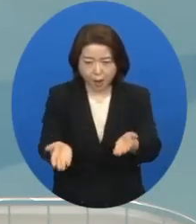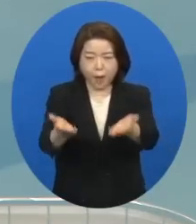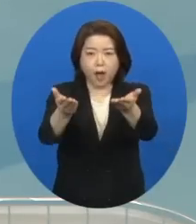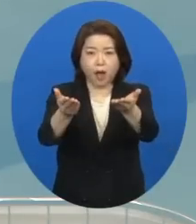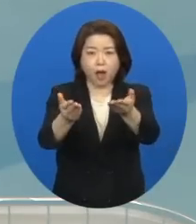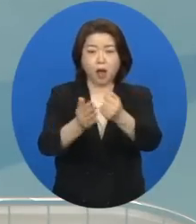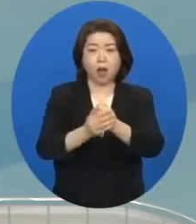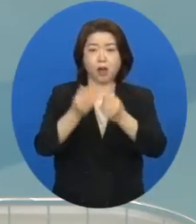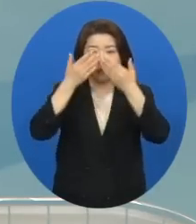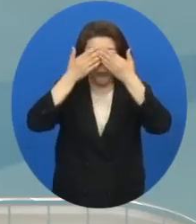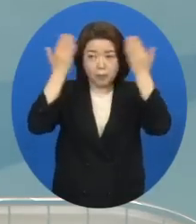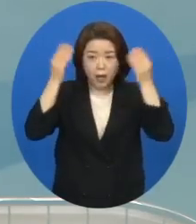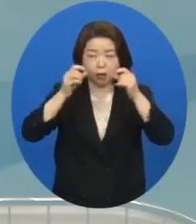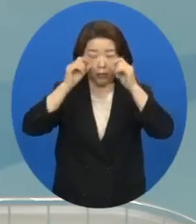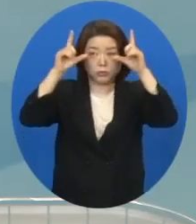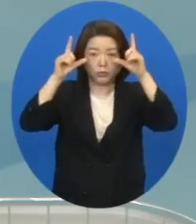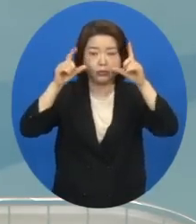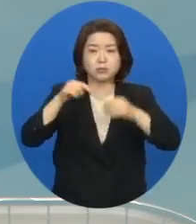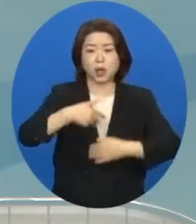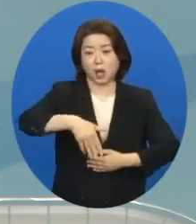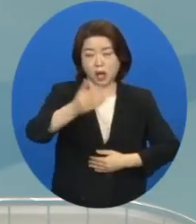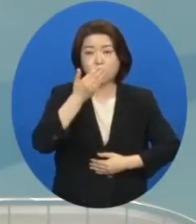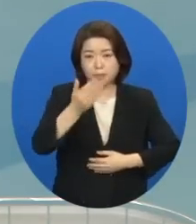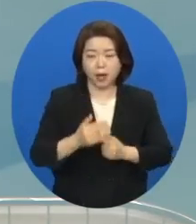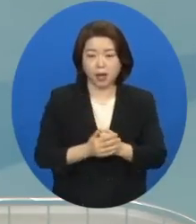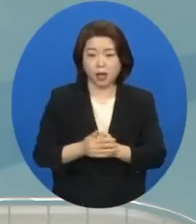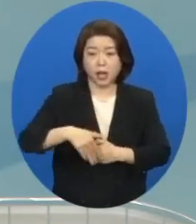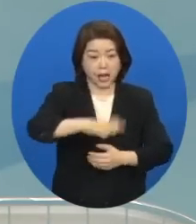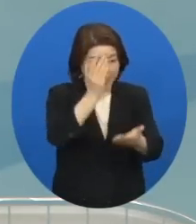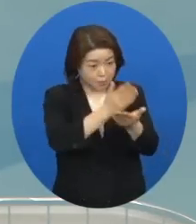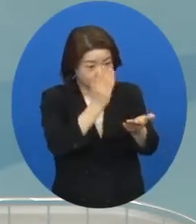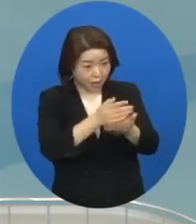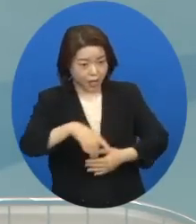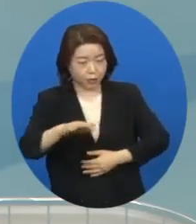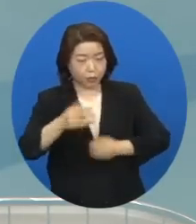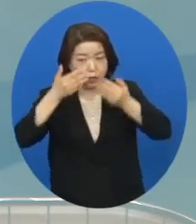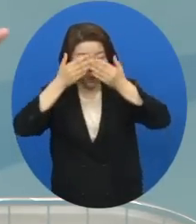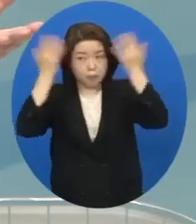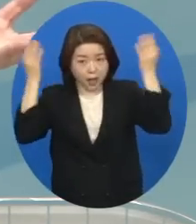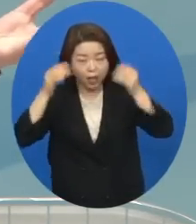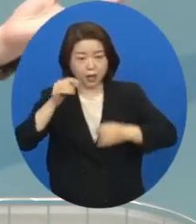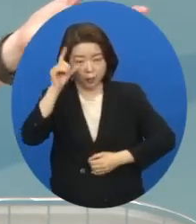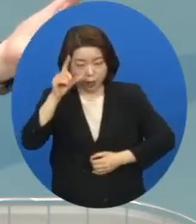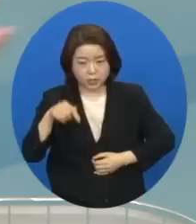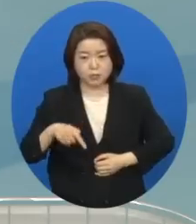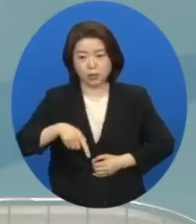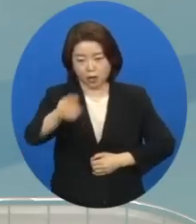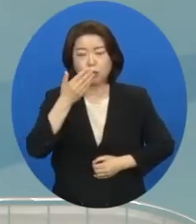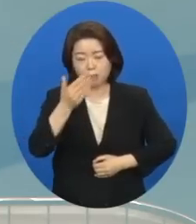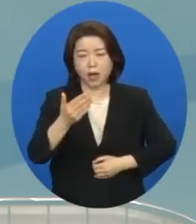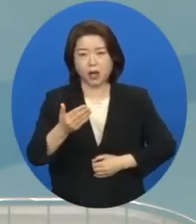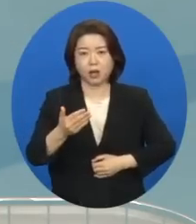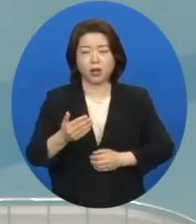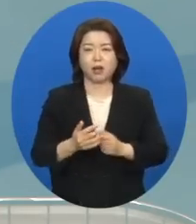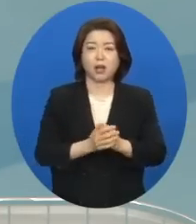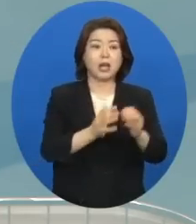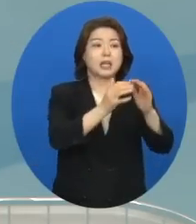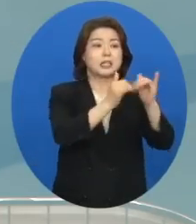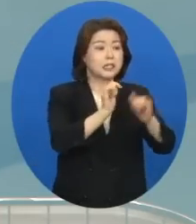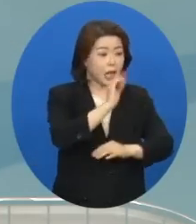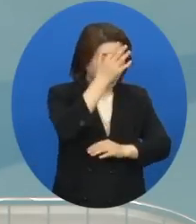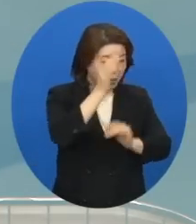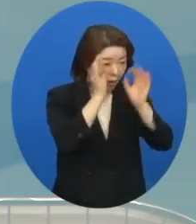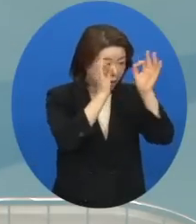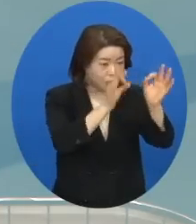되니까, 가지 말라 그래도 하나님의 영광을 보았는데 세상 영광, 사람 영광 따라갈 사람이 누가